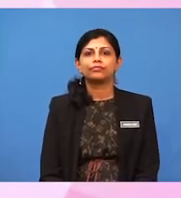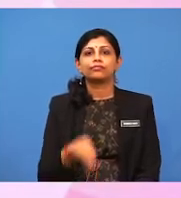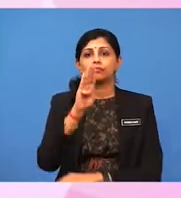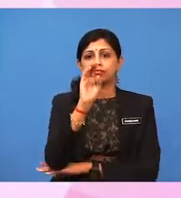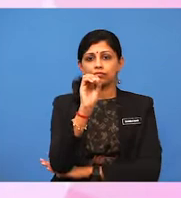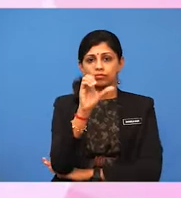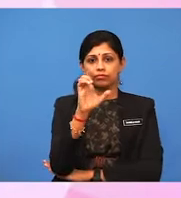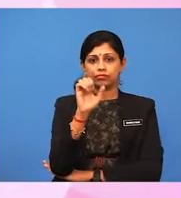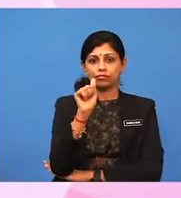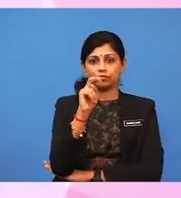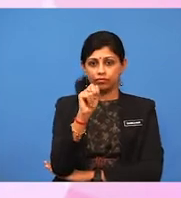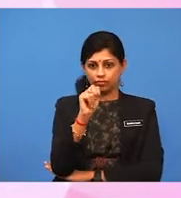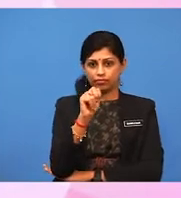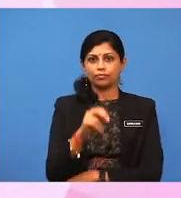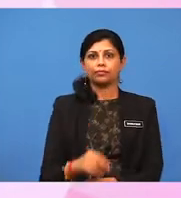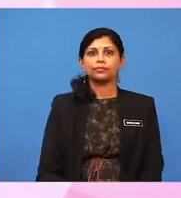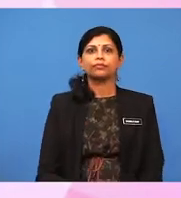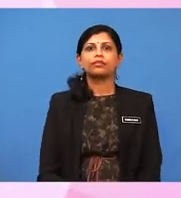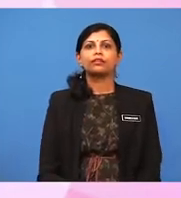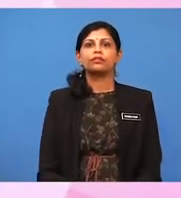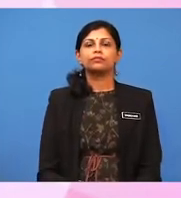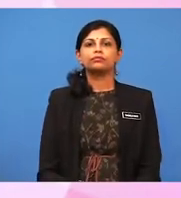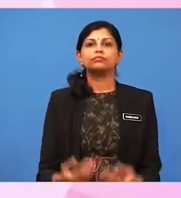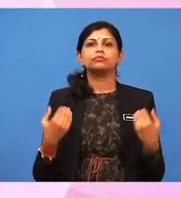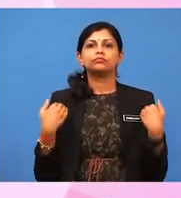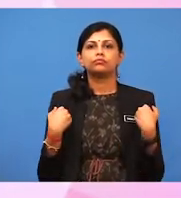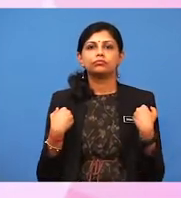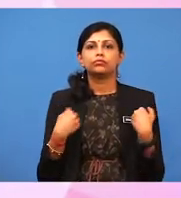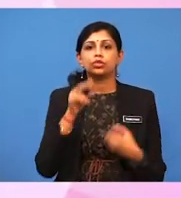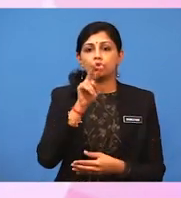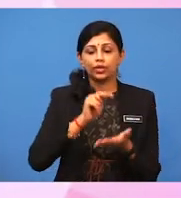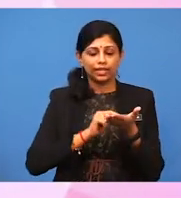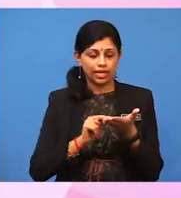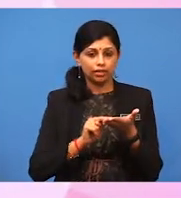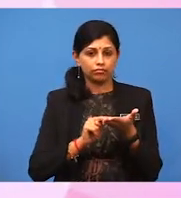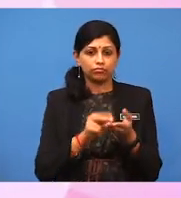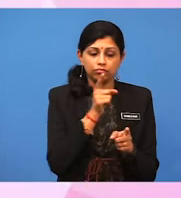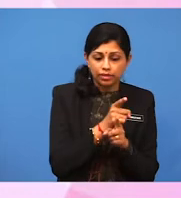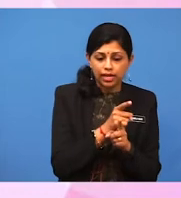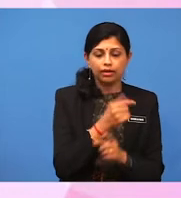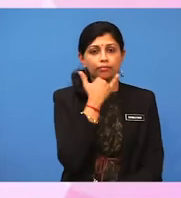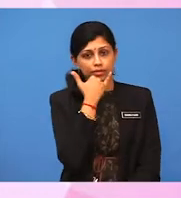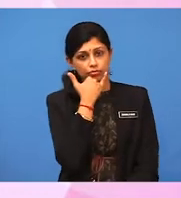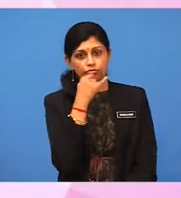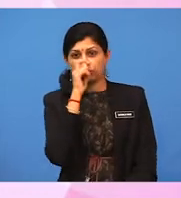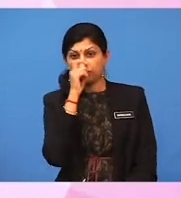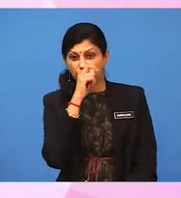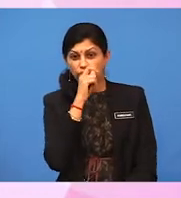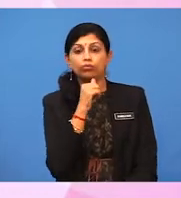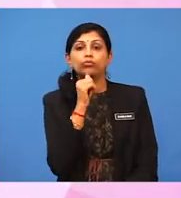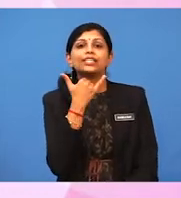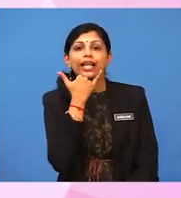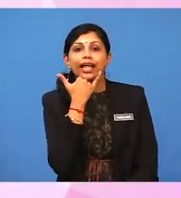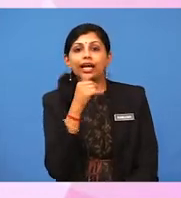Kelima ialah boolean. Jenis data boolean mempunyai hanya dua nilai, iaitu benar dan palsu.